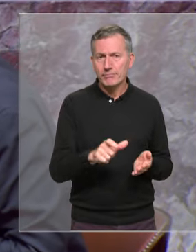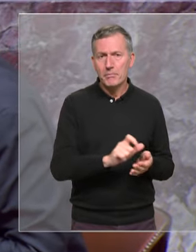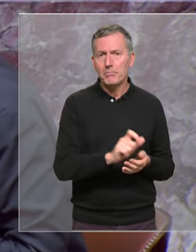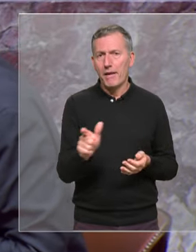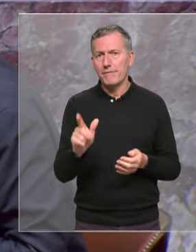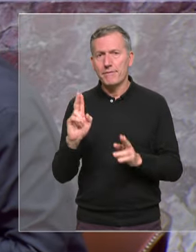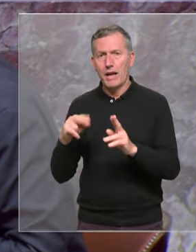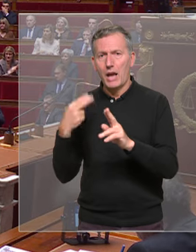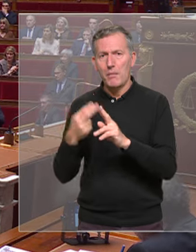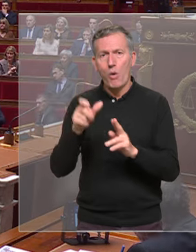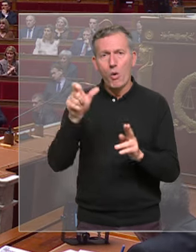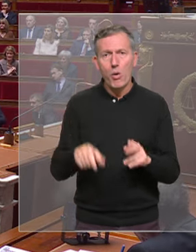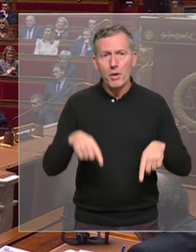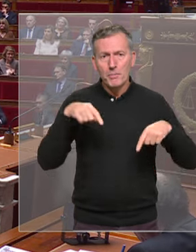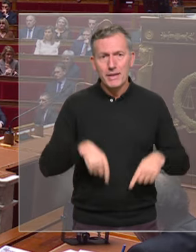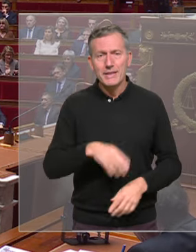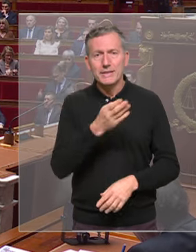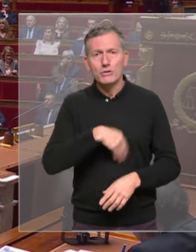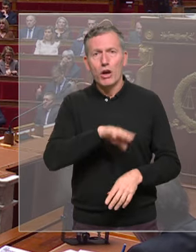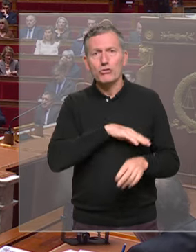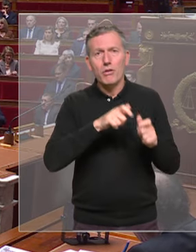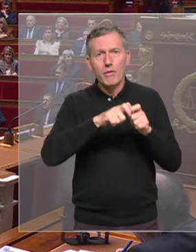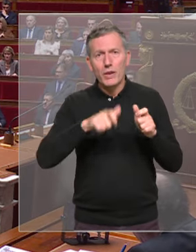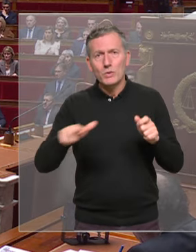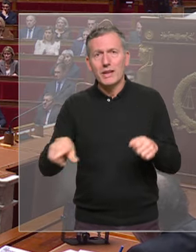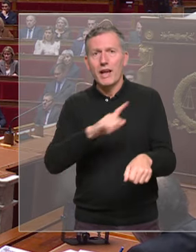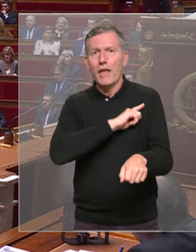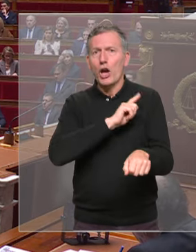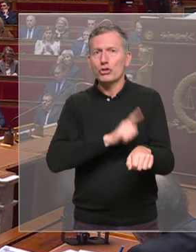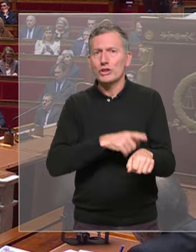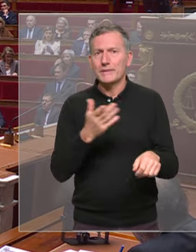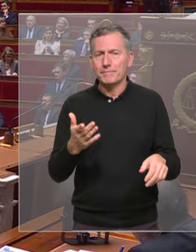monsieur Roland Lescure, ministre en charge de l'Industrie et de l'Énergie.